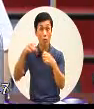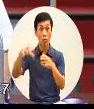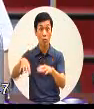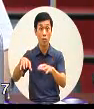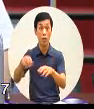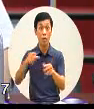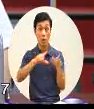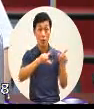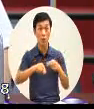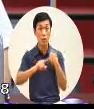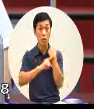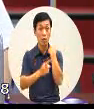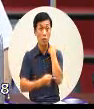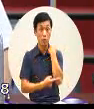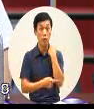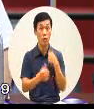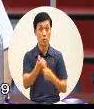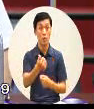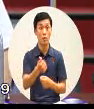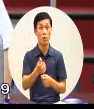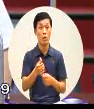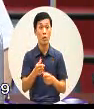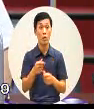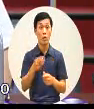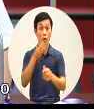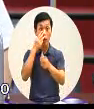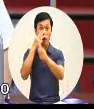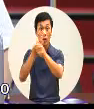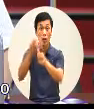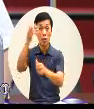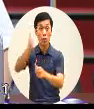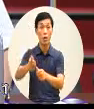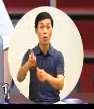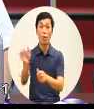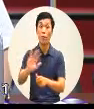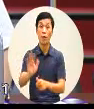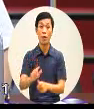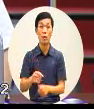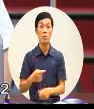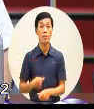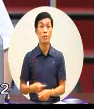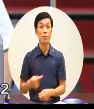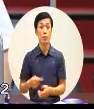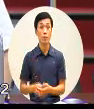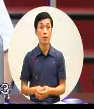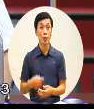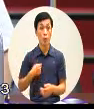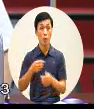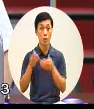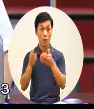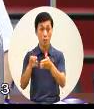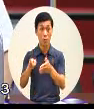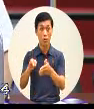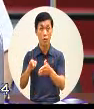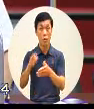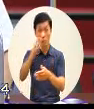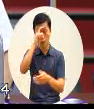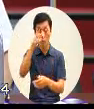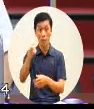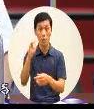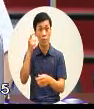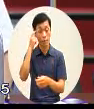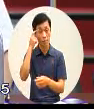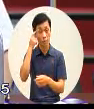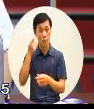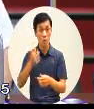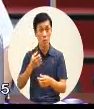漏。啊，也不要陷我们长官也不易，所以底下语重心长，要好好的思考，好好